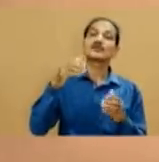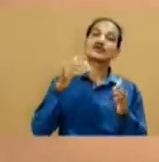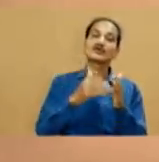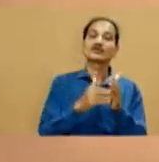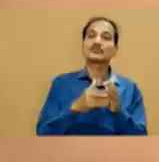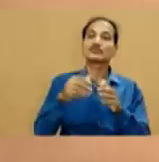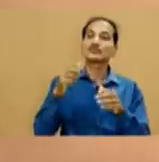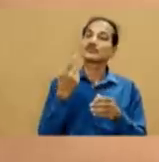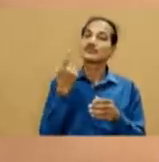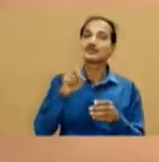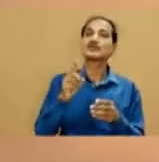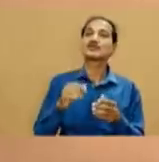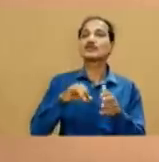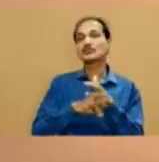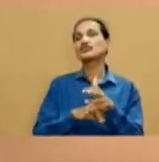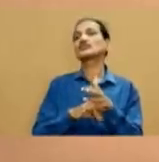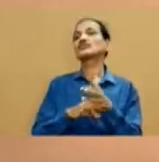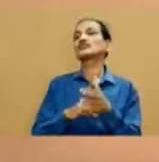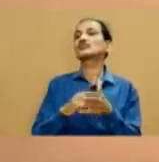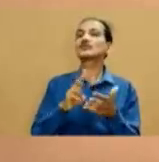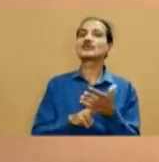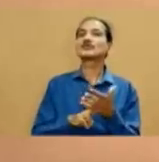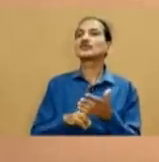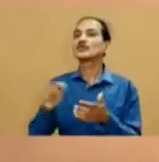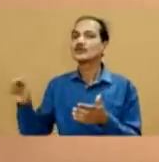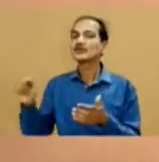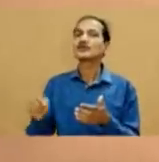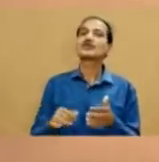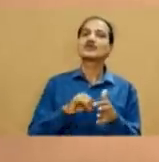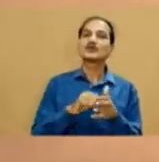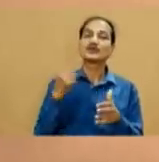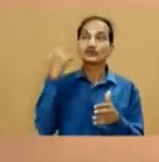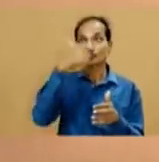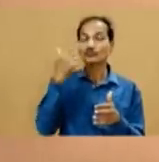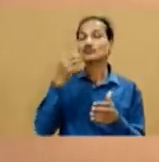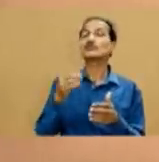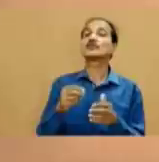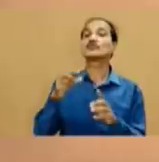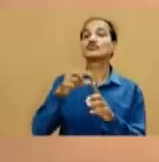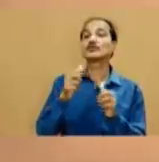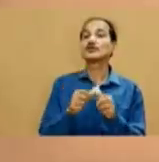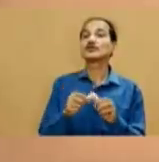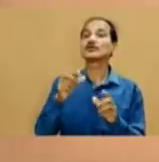ଡିକ୍ଲେୟାର କରିଛୁ। ସୂର୍ଯ୍ୟନଗର, ସୁନ୍ଦରପଦାରୁ ଯଦୁପୁର, ବମିଖାଲ ଏବଂ ସତ୍ୟନଗର।